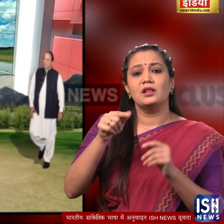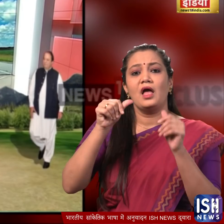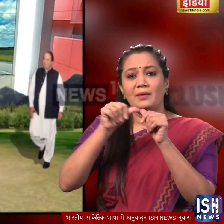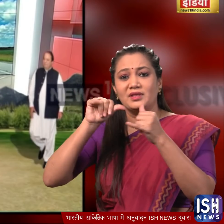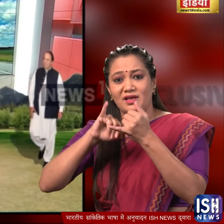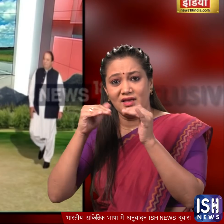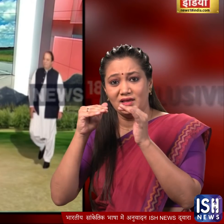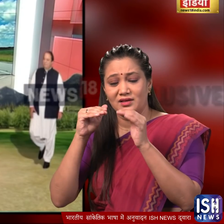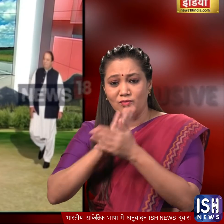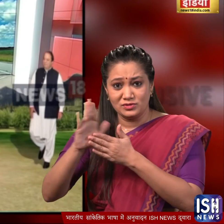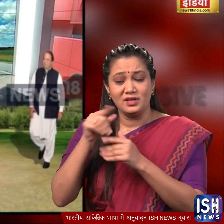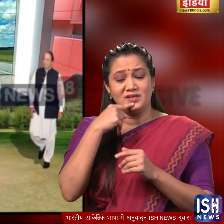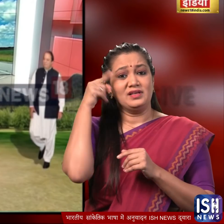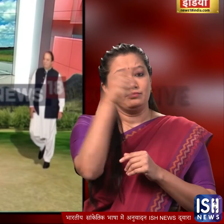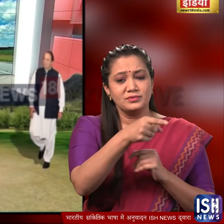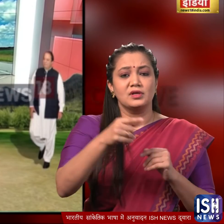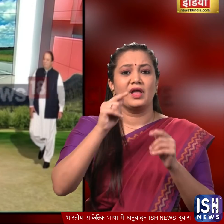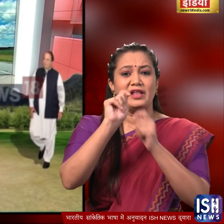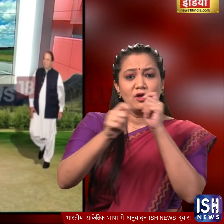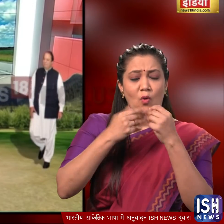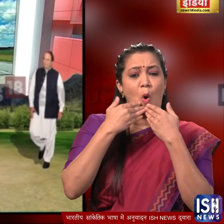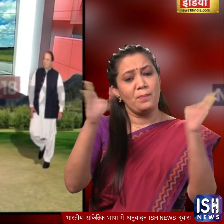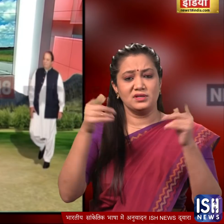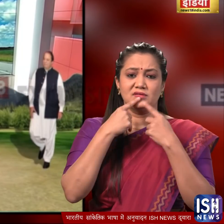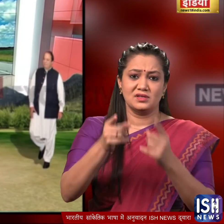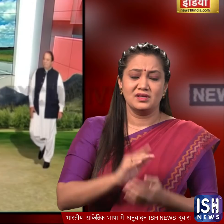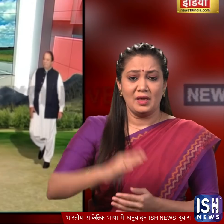पर यह बड़ा आरोप लगाया और एक इंटरव्यू में उनकी पोल खोलते हुए